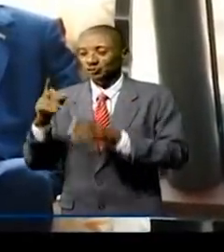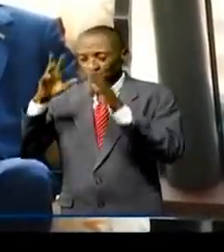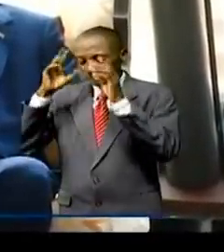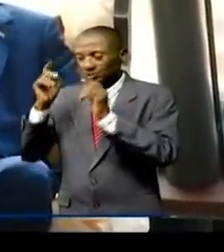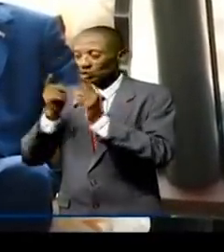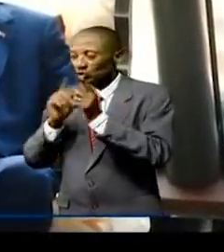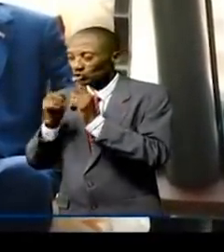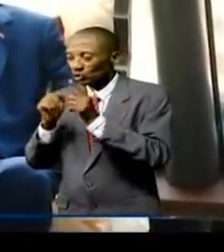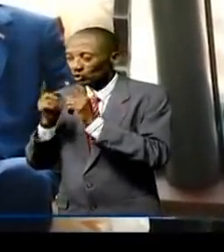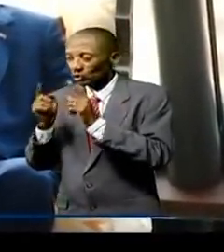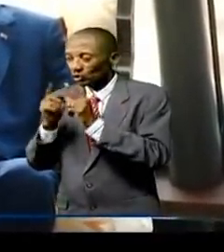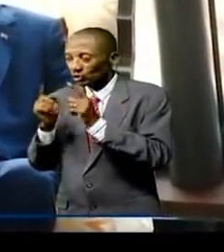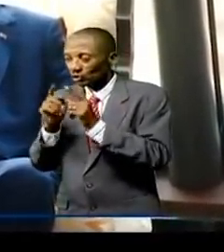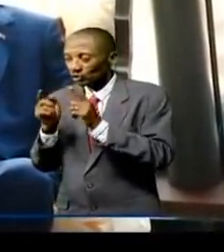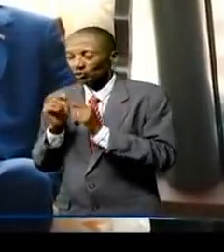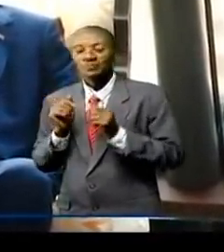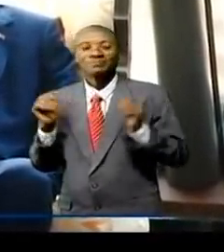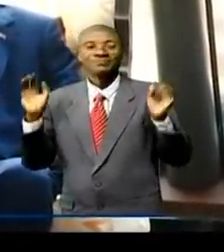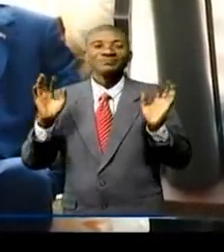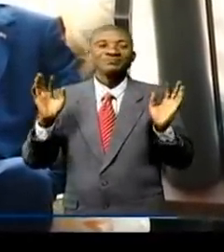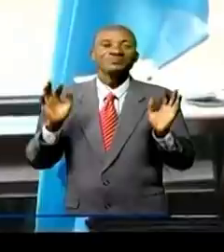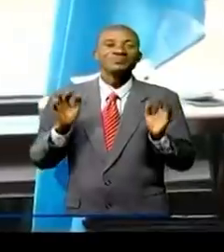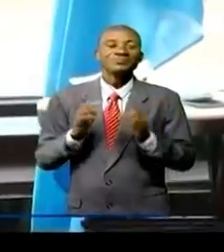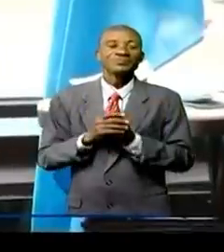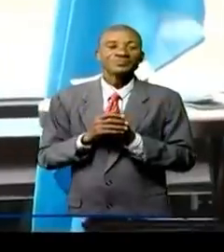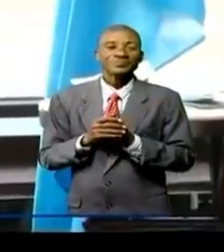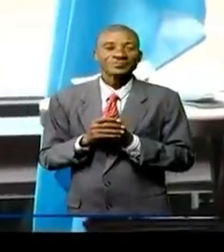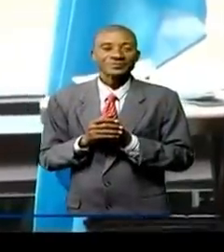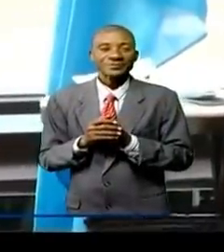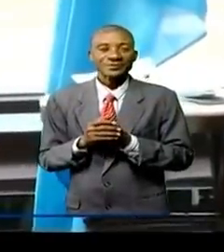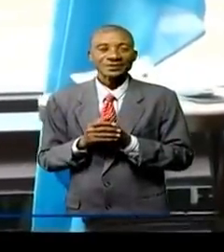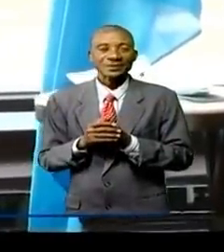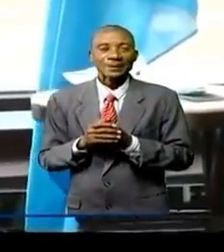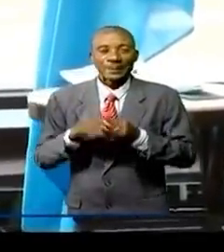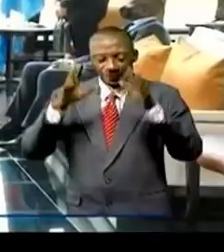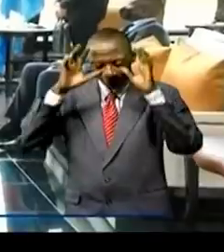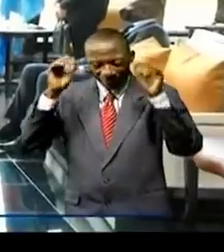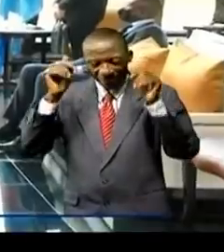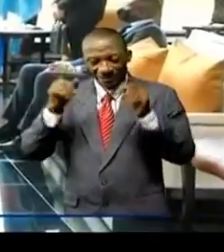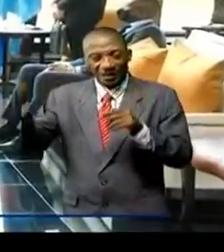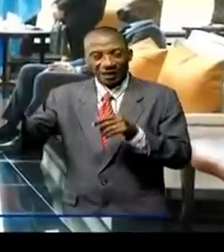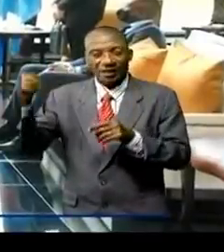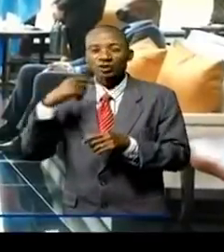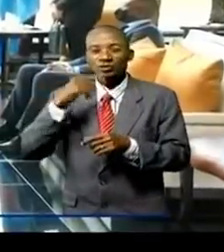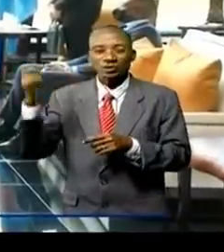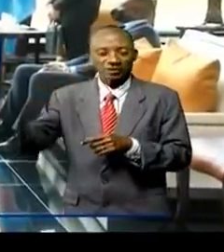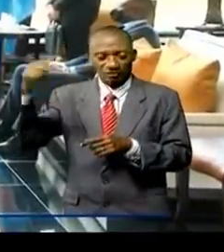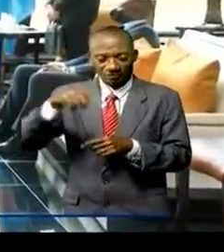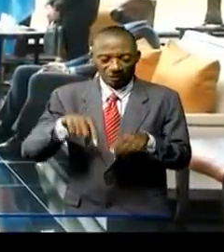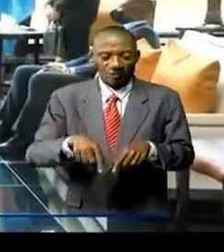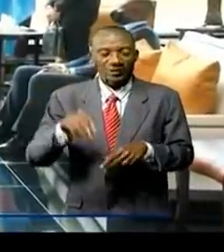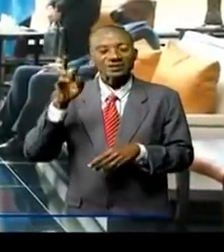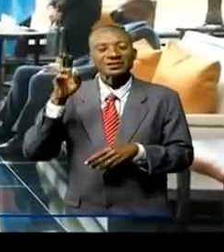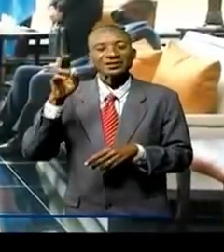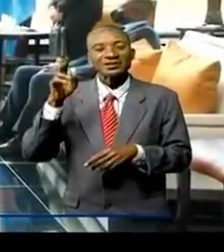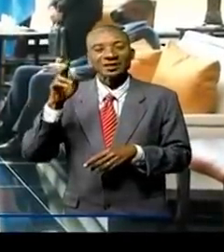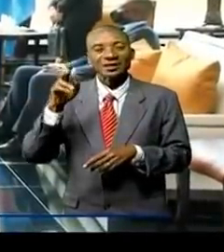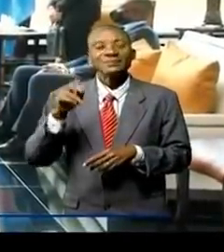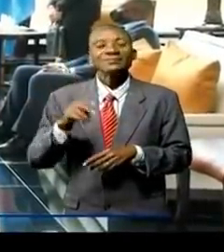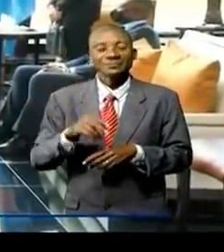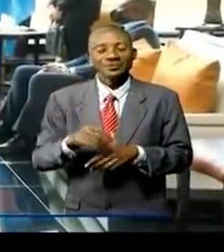Cette visite historique du président Recep Tayyip Erdogan à Kinshasa a permis aux deux chefs d'État de renforcer